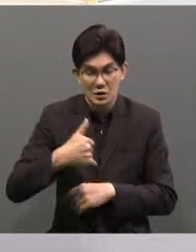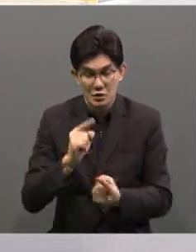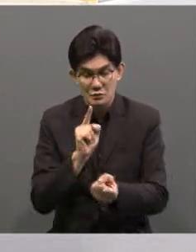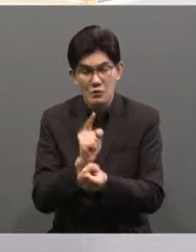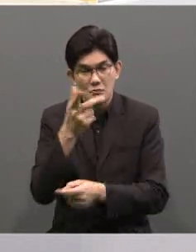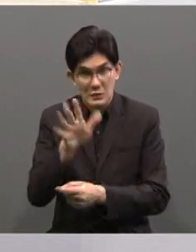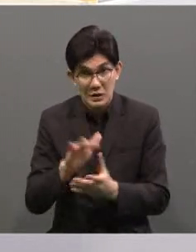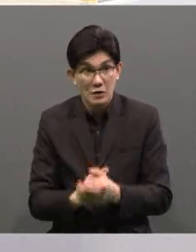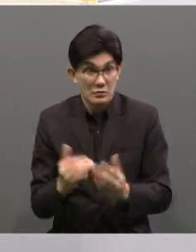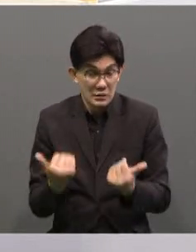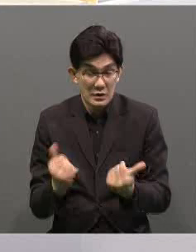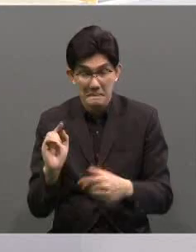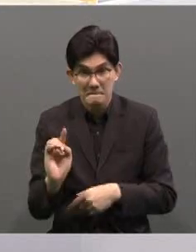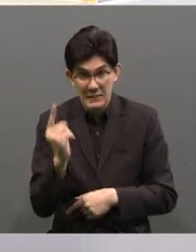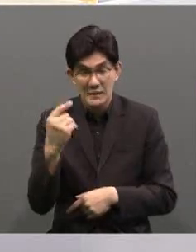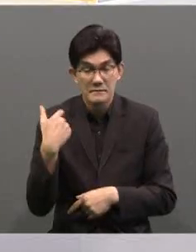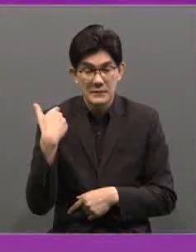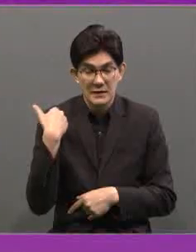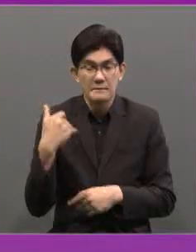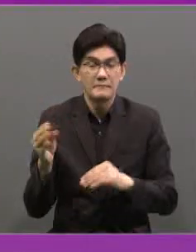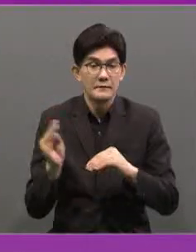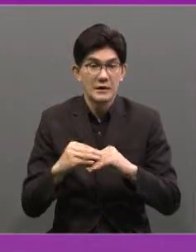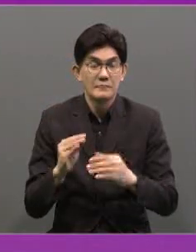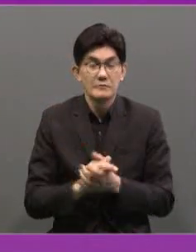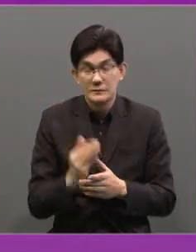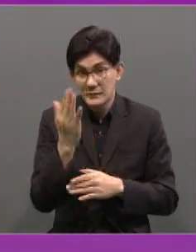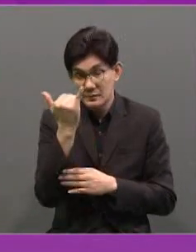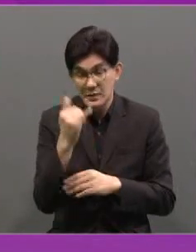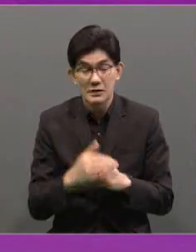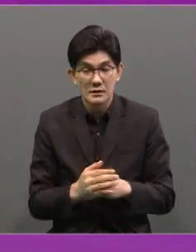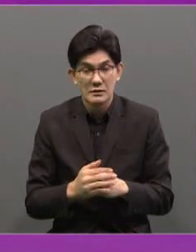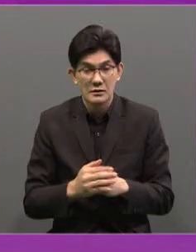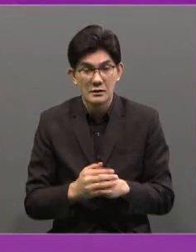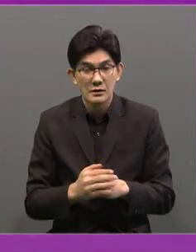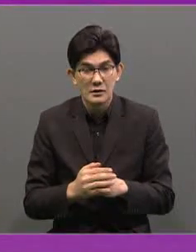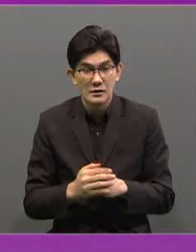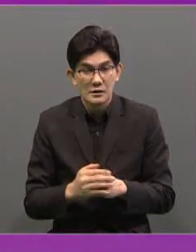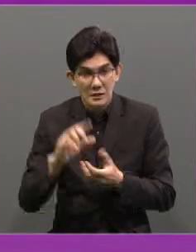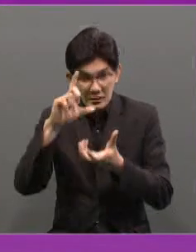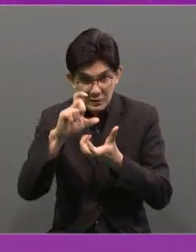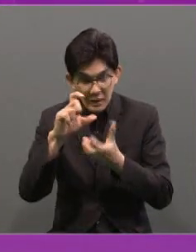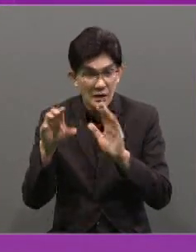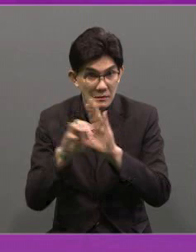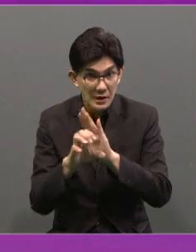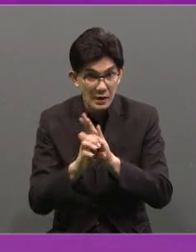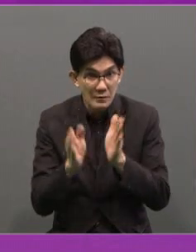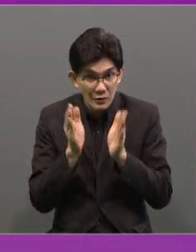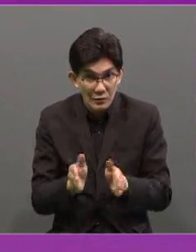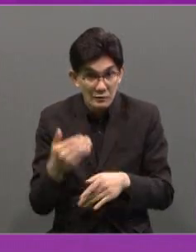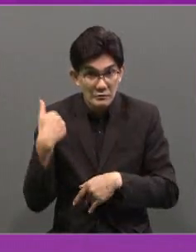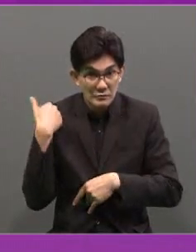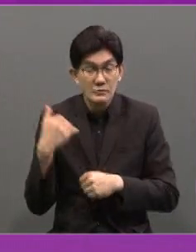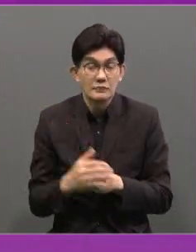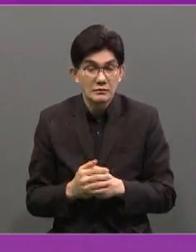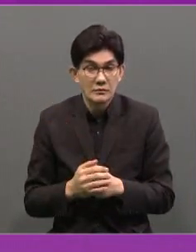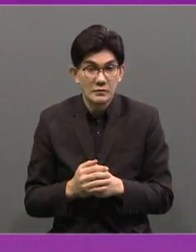ไปแล้วนะครับปรากฏว่าวันนี้เนี่ยต้องมาให้ข้อมูลเพิ่มเติมเนื่องจากว่ามันมีภาพถ่ายที่เธอไปถ่ายกับบุคคลแล้วมันมีใน